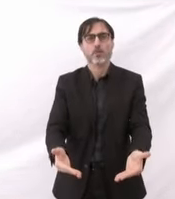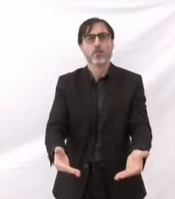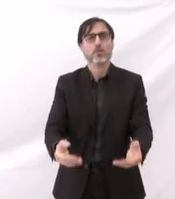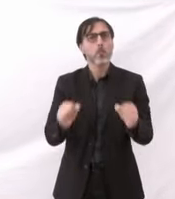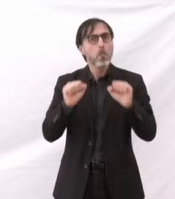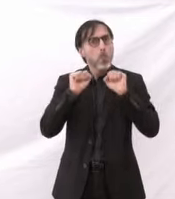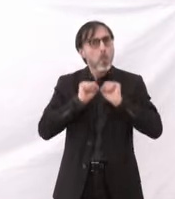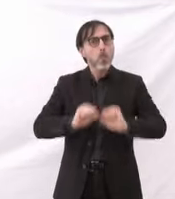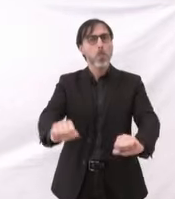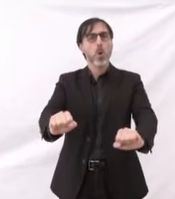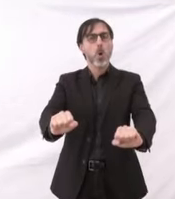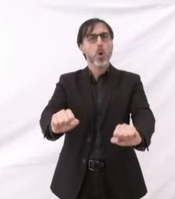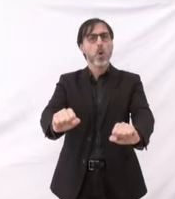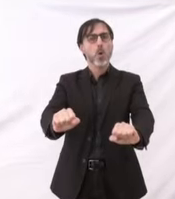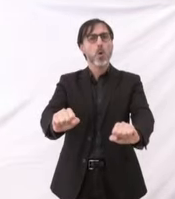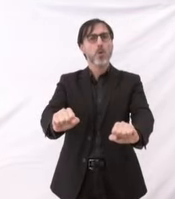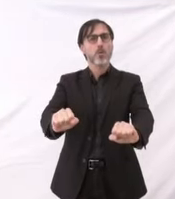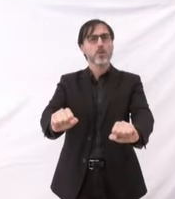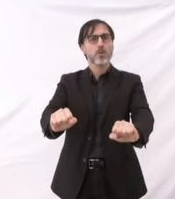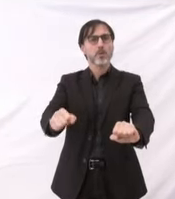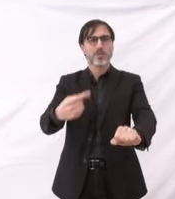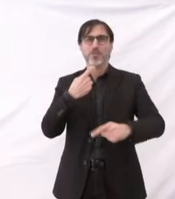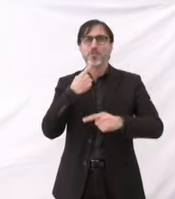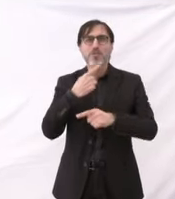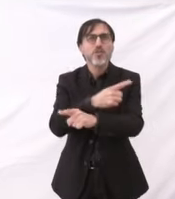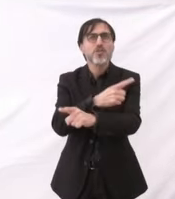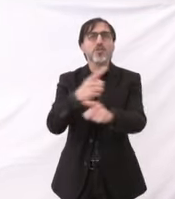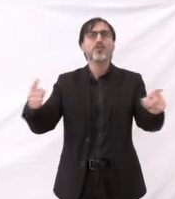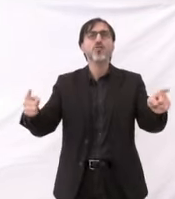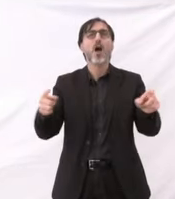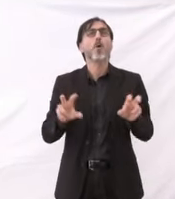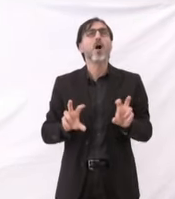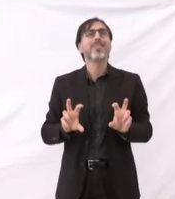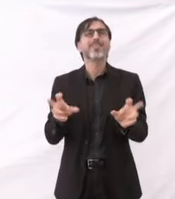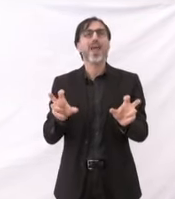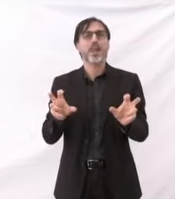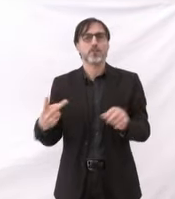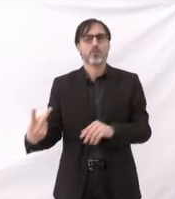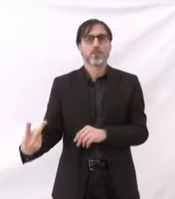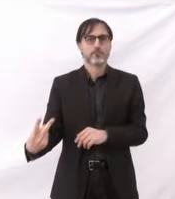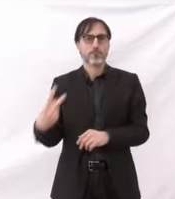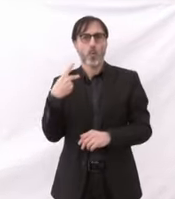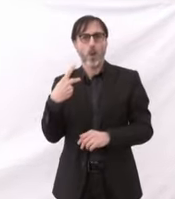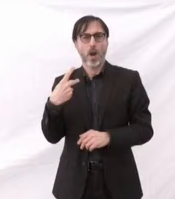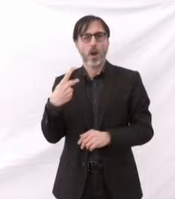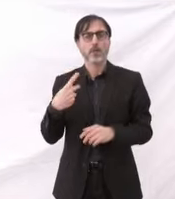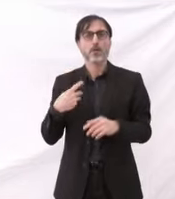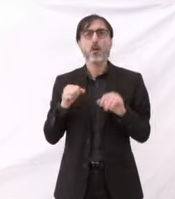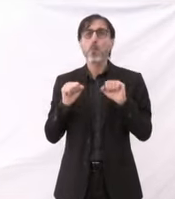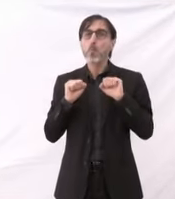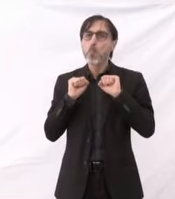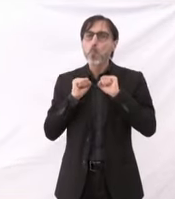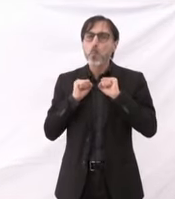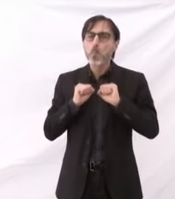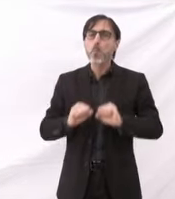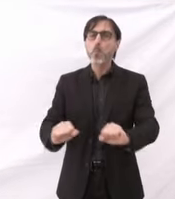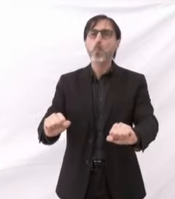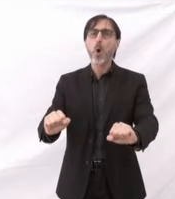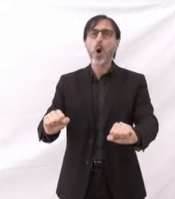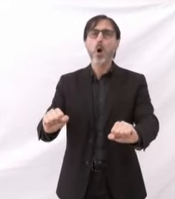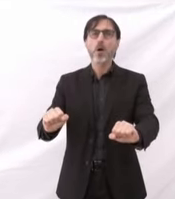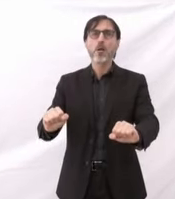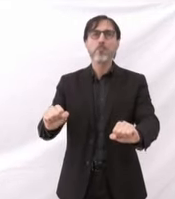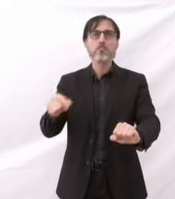può darsi, lo diciamo a quanti in TV ci ascoltano, Può darsi che